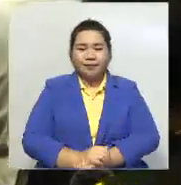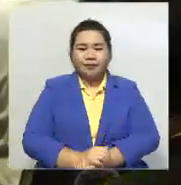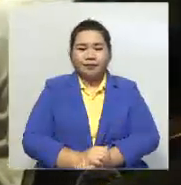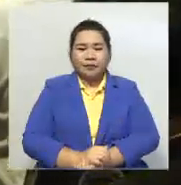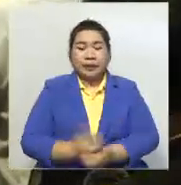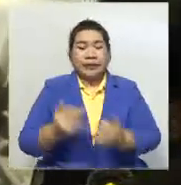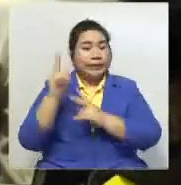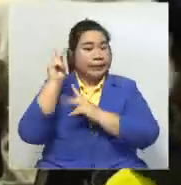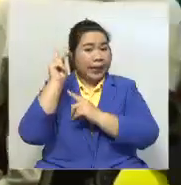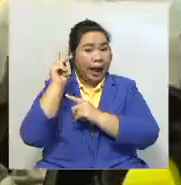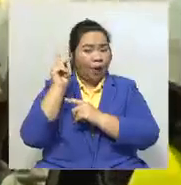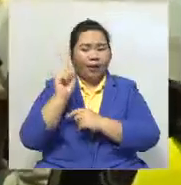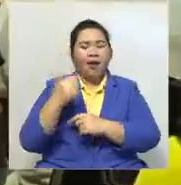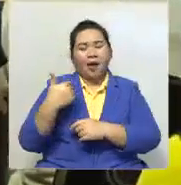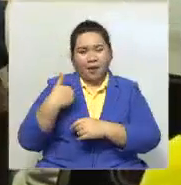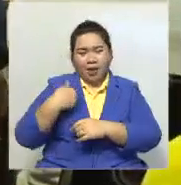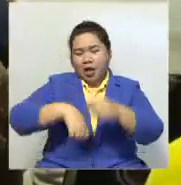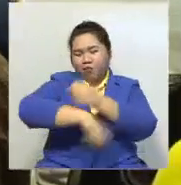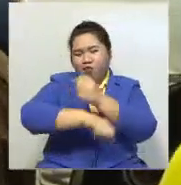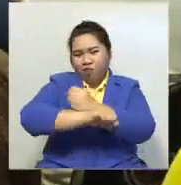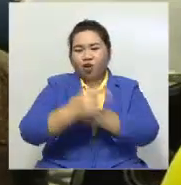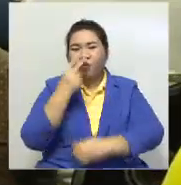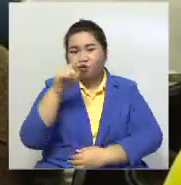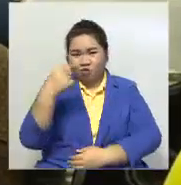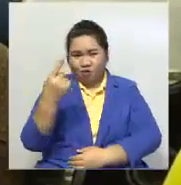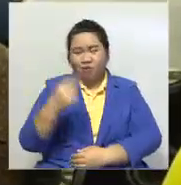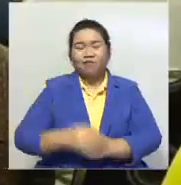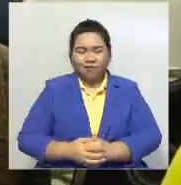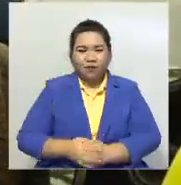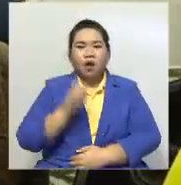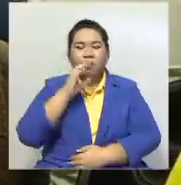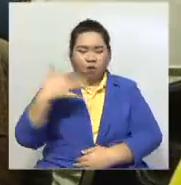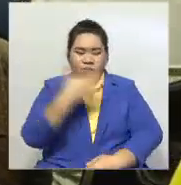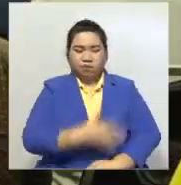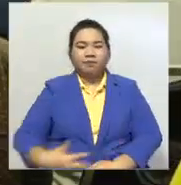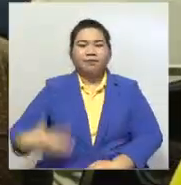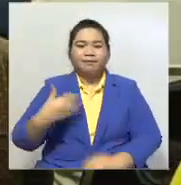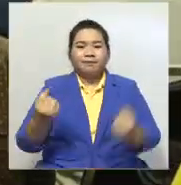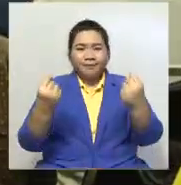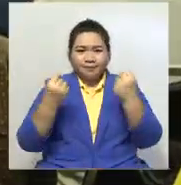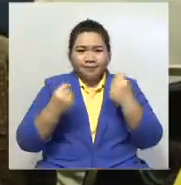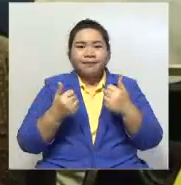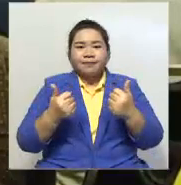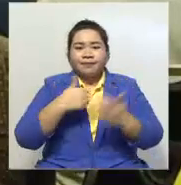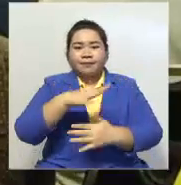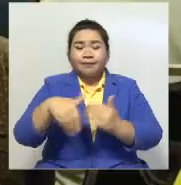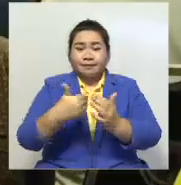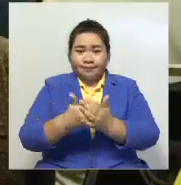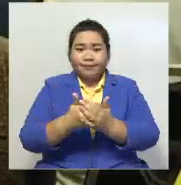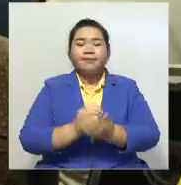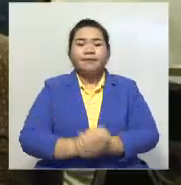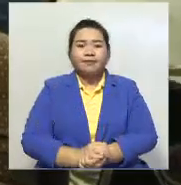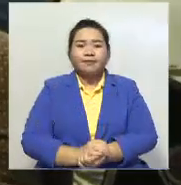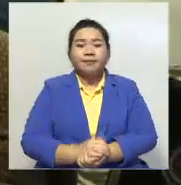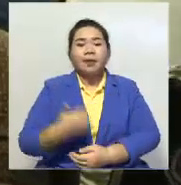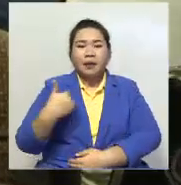คะก็เริ่มด้วยการเตะฟุตบอลโชว์ค่ะของ13หมูป่าซึ่งก็ยืนยันถึงสุขภาพร่างกายที่แข็งแรงดีของทุกคนนะคะ